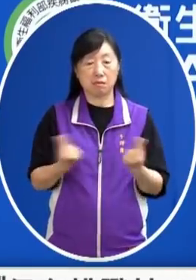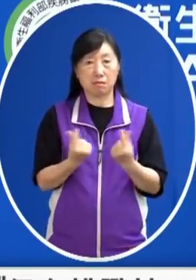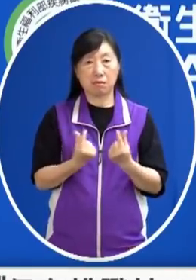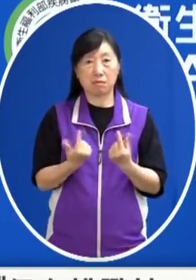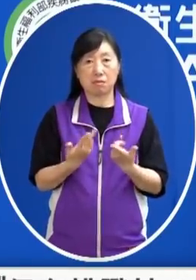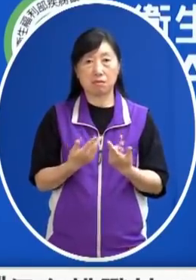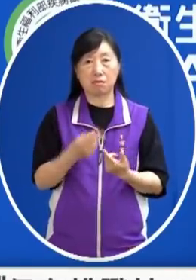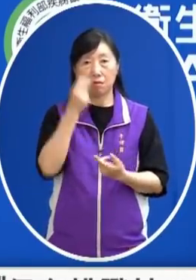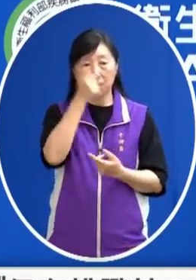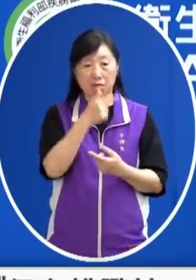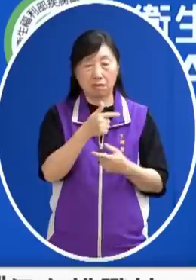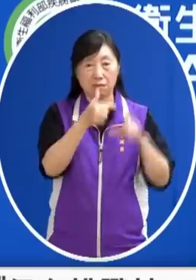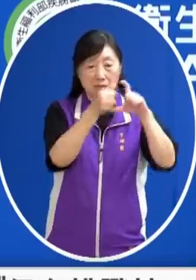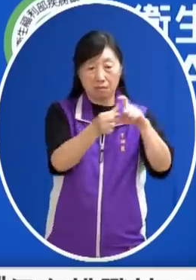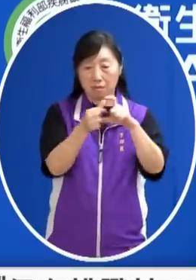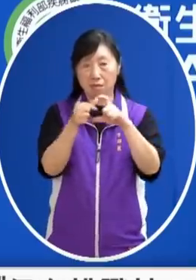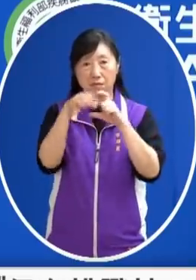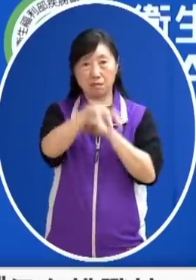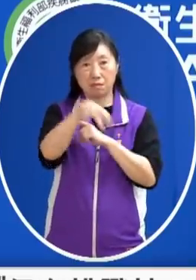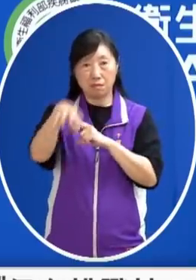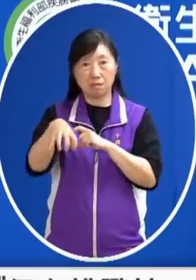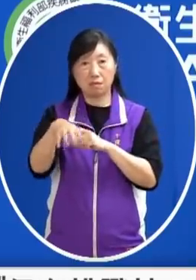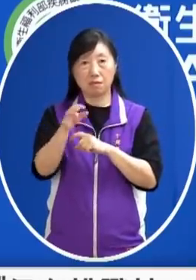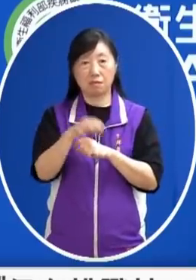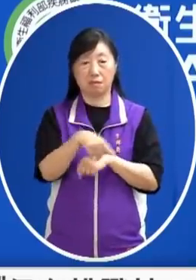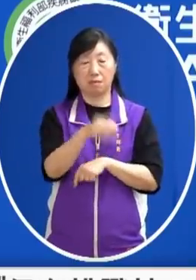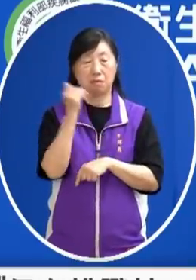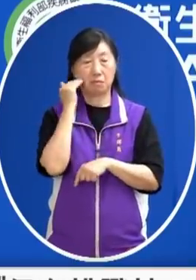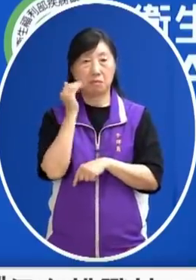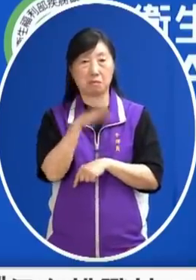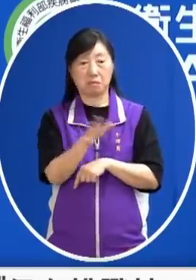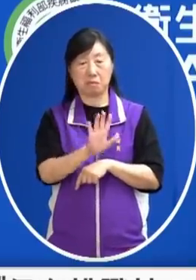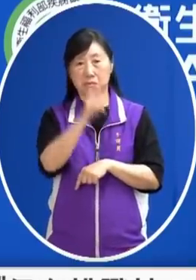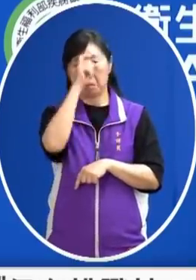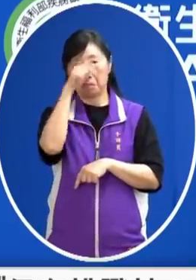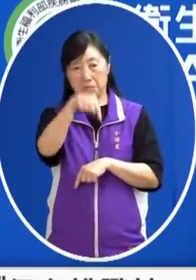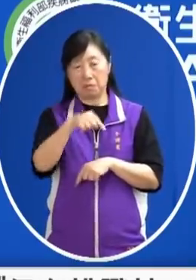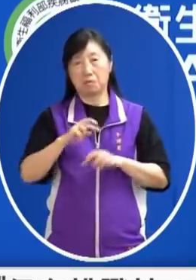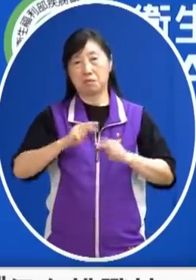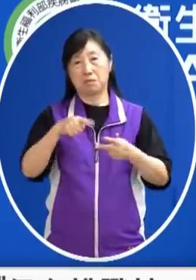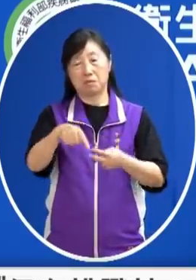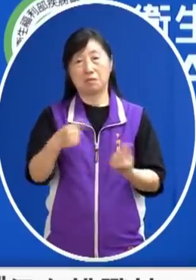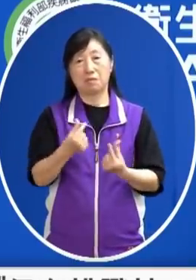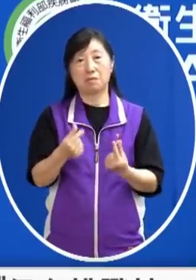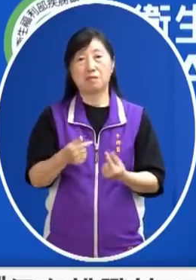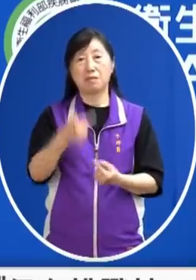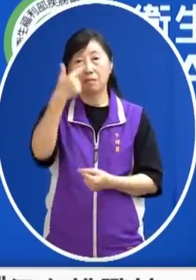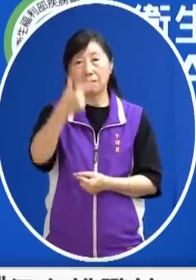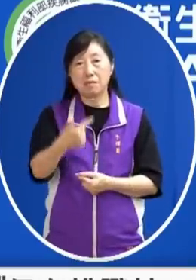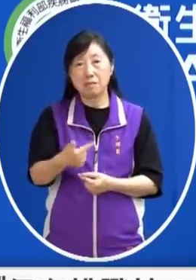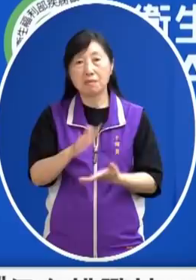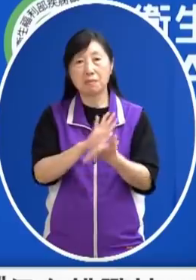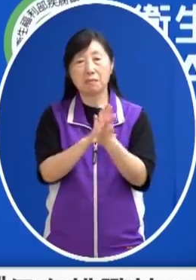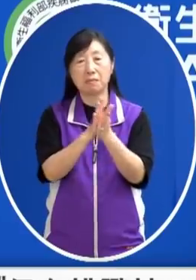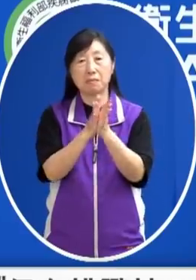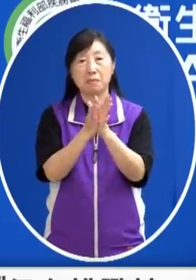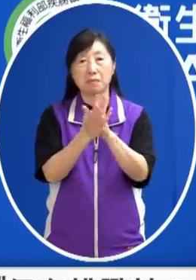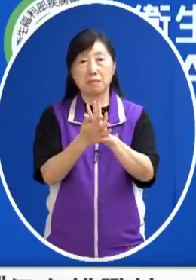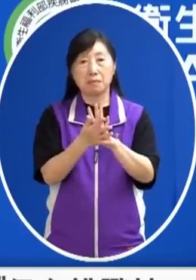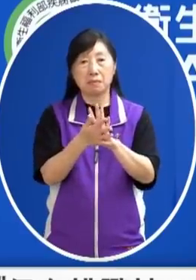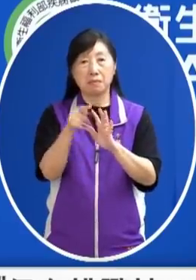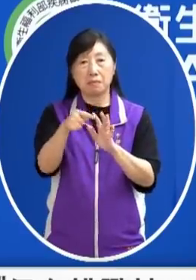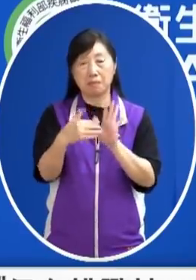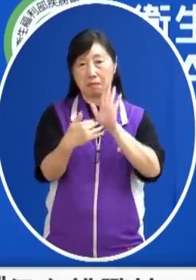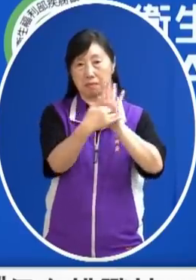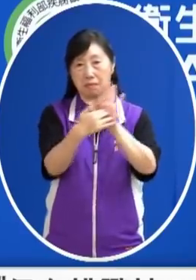有些特定的区域哈，我们不希望它这样子来做，那慢慢的我会把这条线看大家表现是不是能够退到自